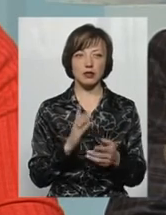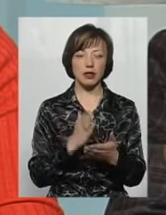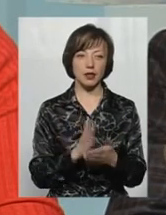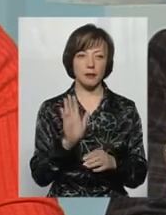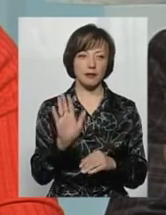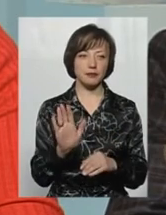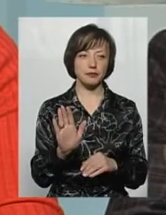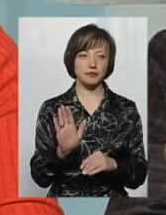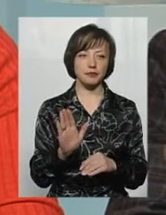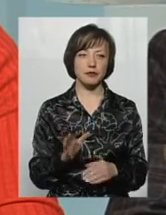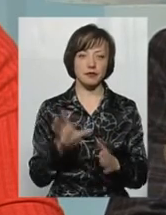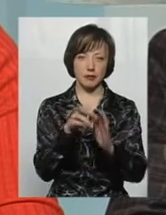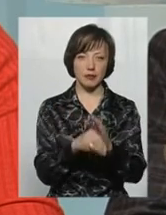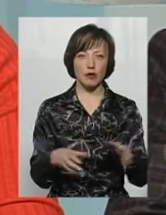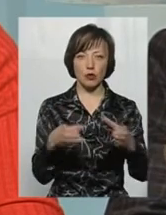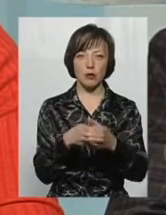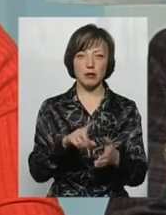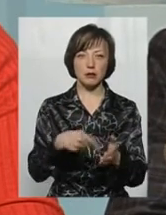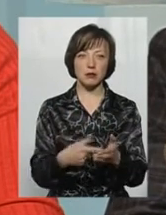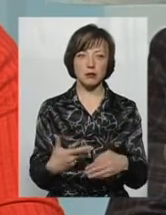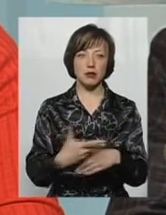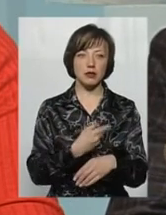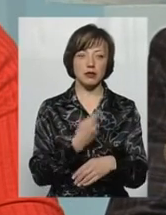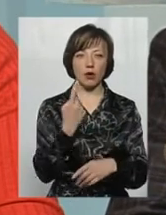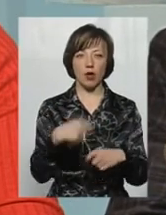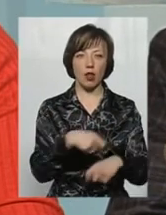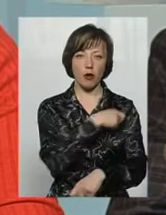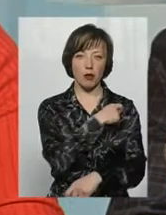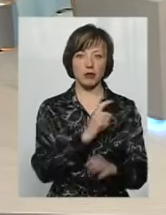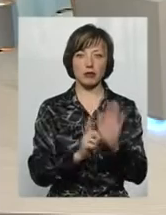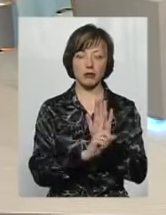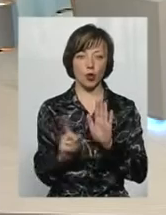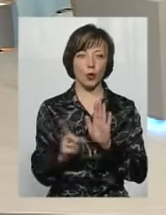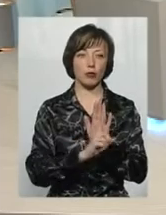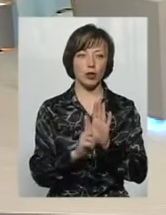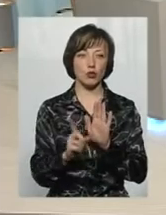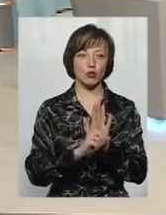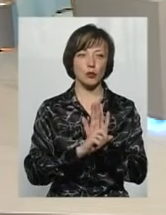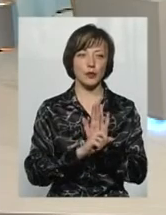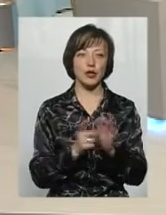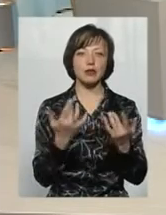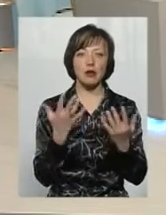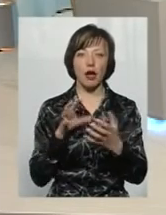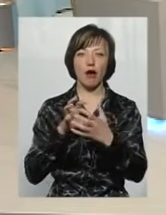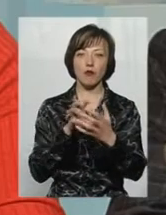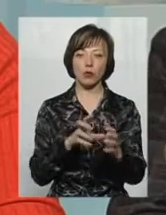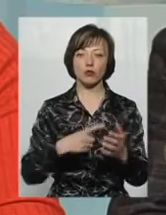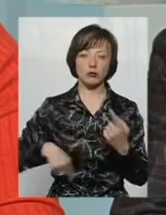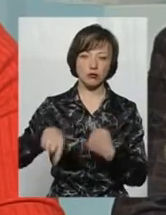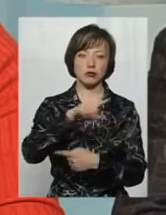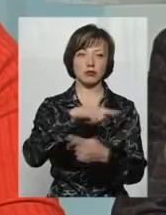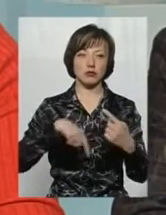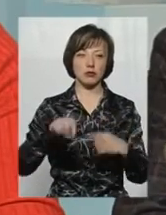йдуть в громаду міста, а нам платили за кілометр пробігу. Тобто, скільки автобус проїхав,